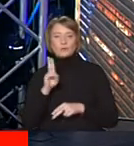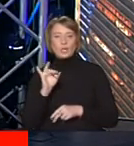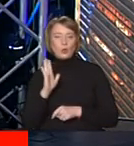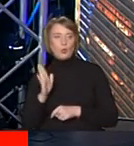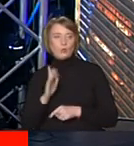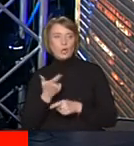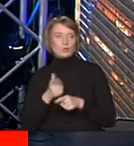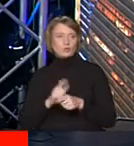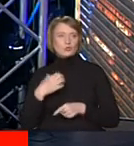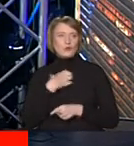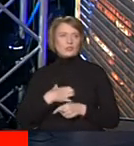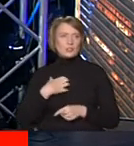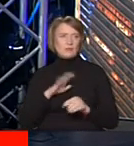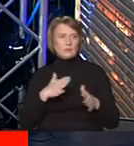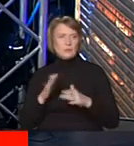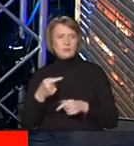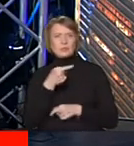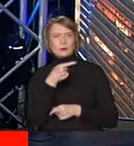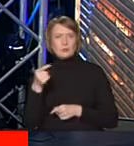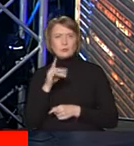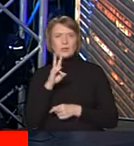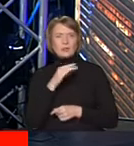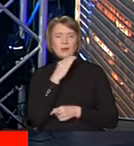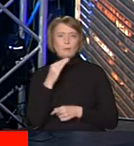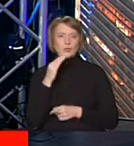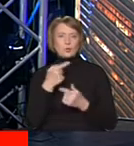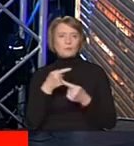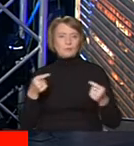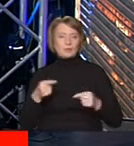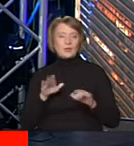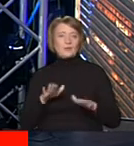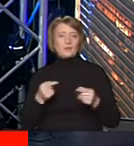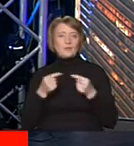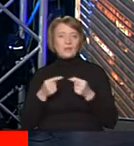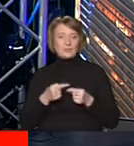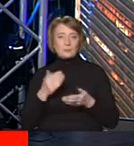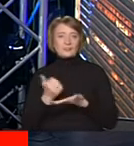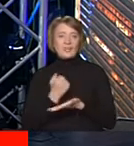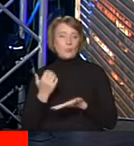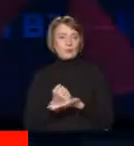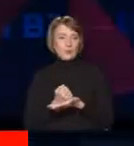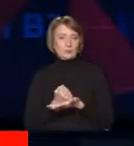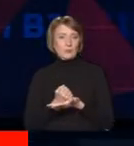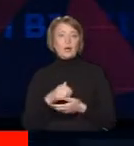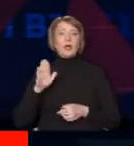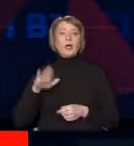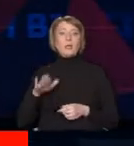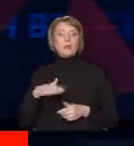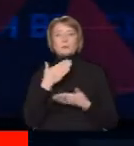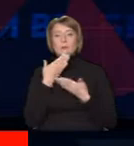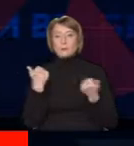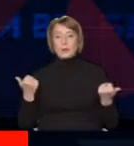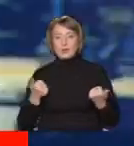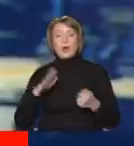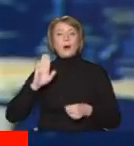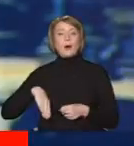момент тут. На відміну від багатьох таких там псевдоактивістів, які на цьому, відверто кажучи, заробляють. Приходять, ламають паркан, потім їх немає,